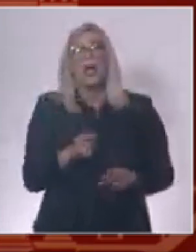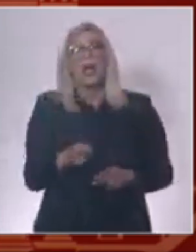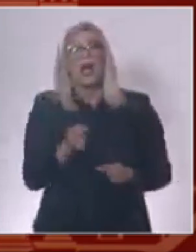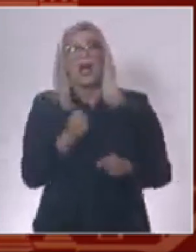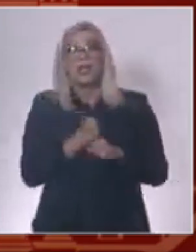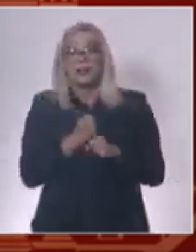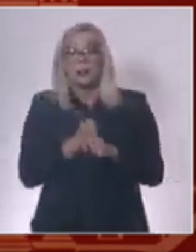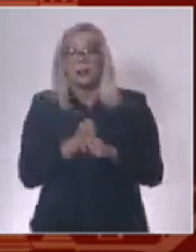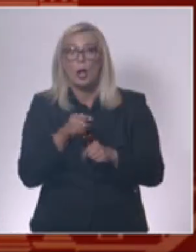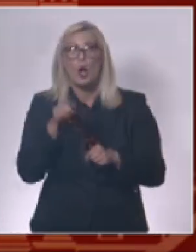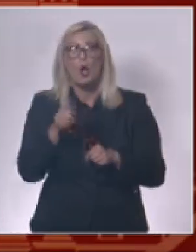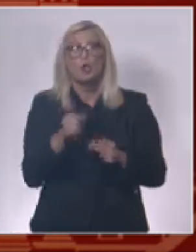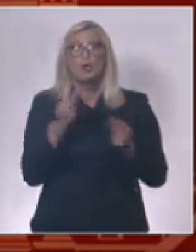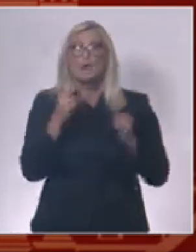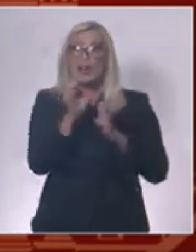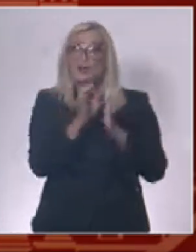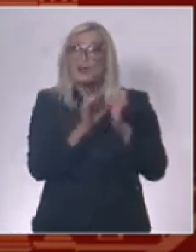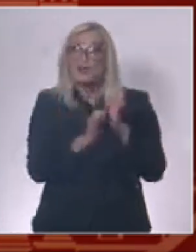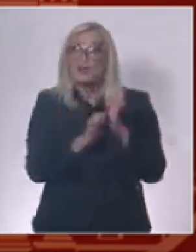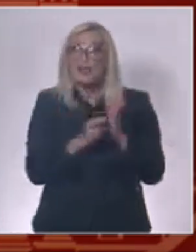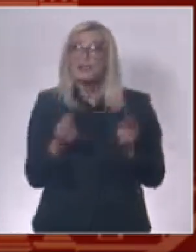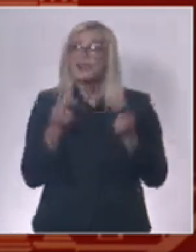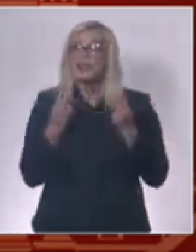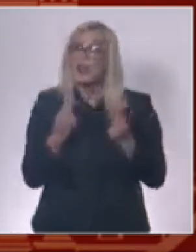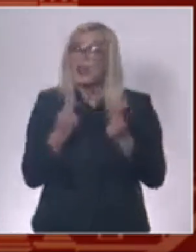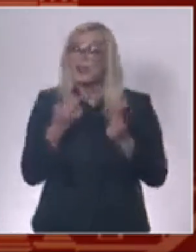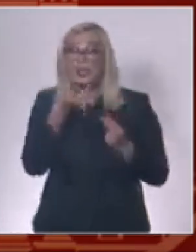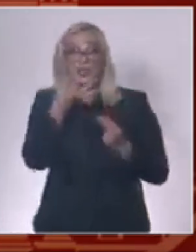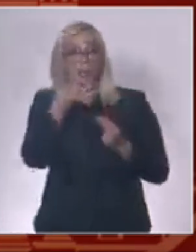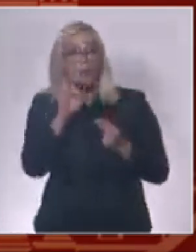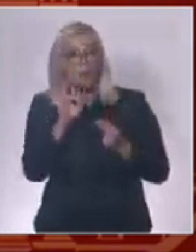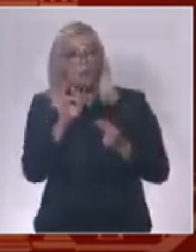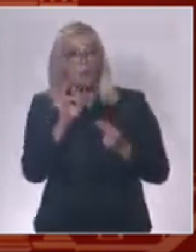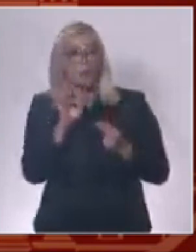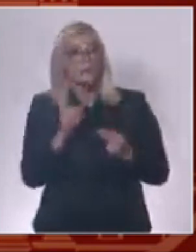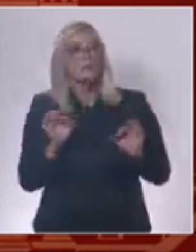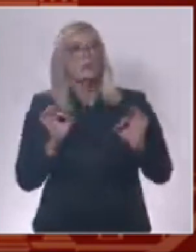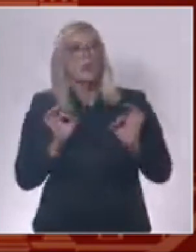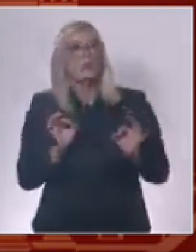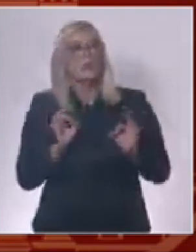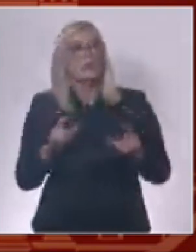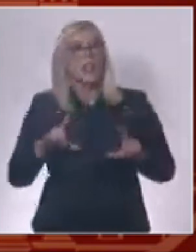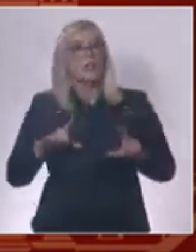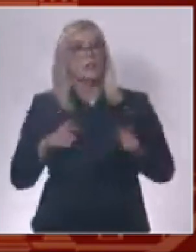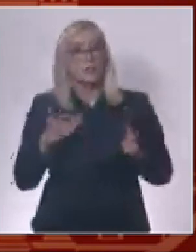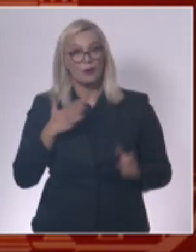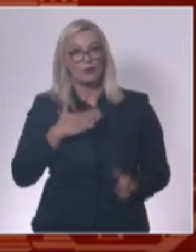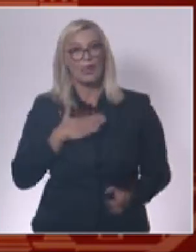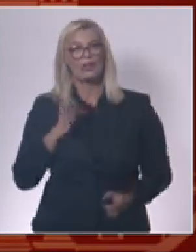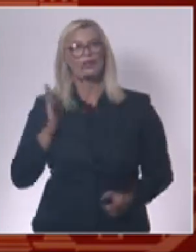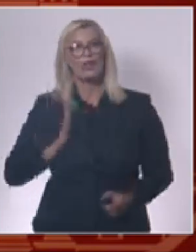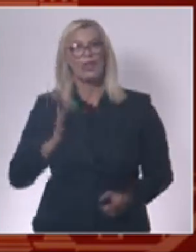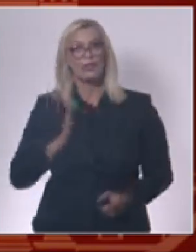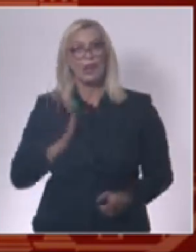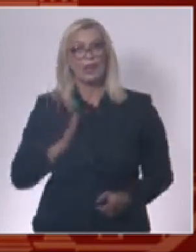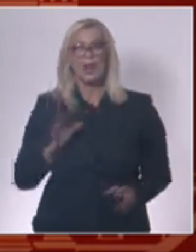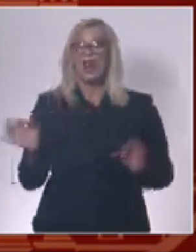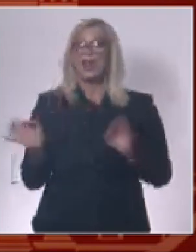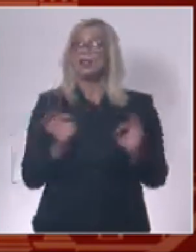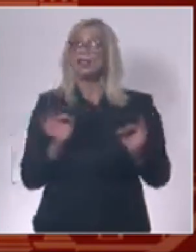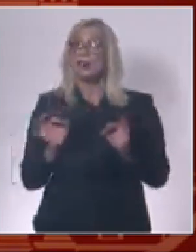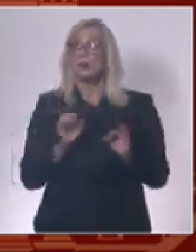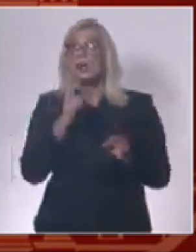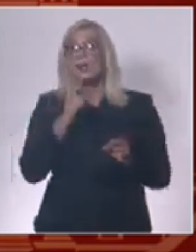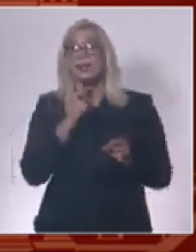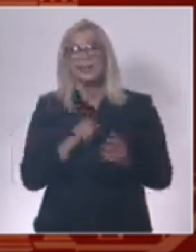обкружување. Овие приоритети се клучни за подобрување на квалитетот на живот на нашите граѓани и за обезбедување